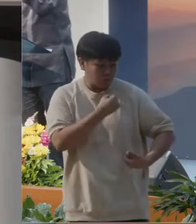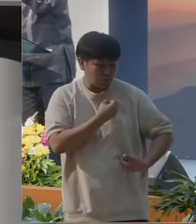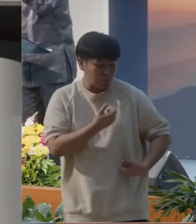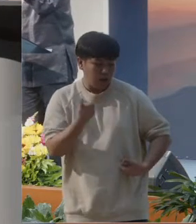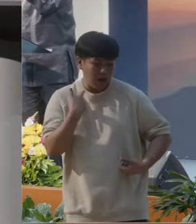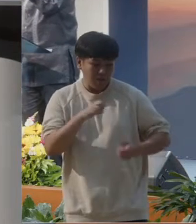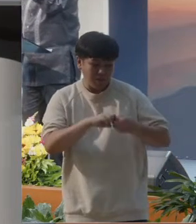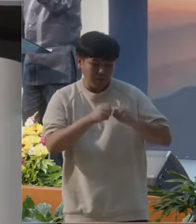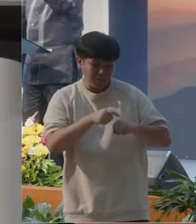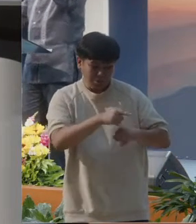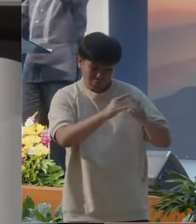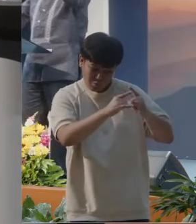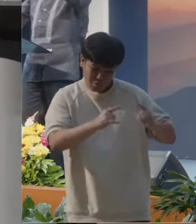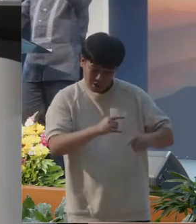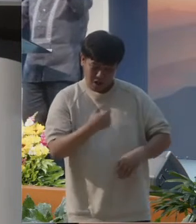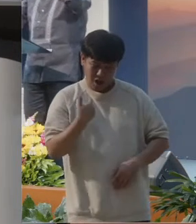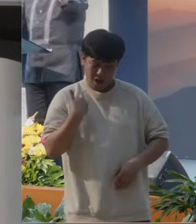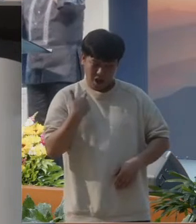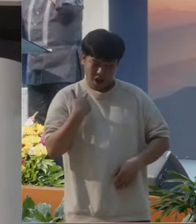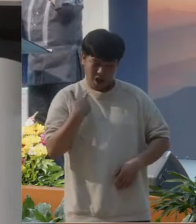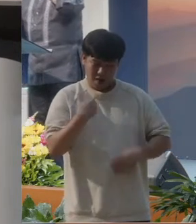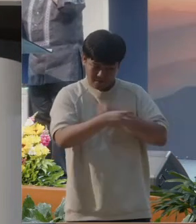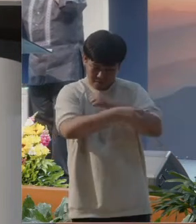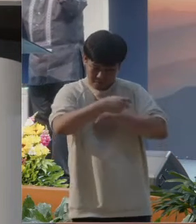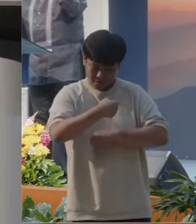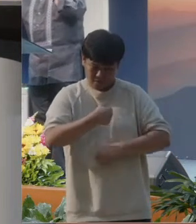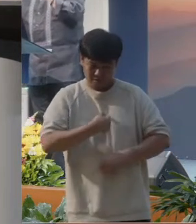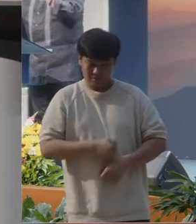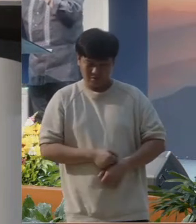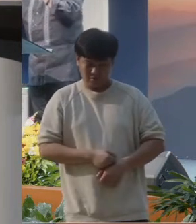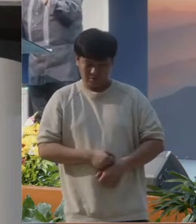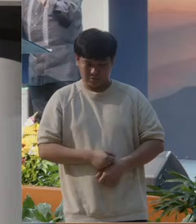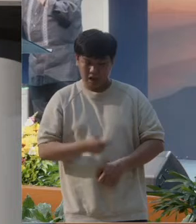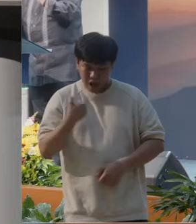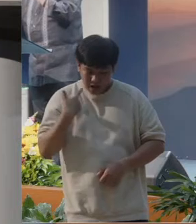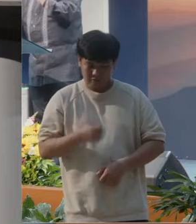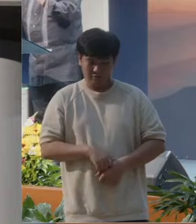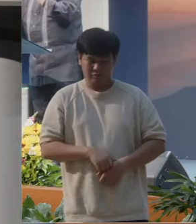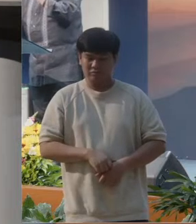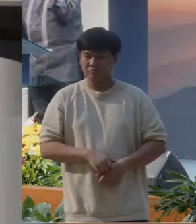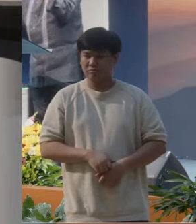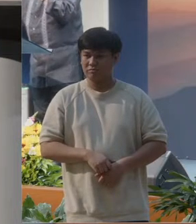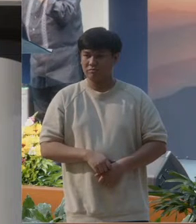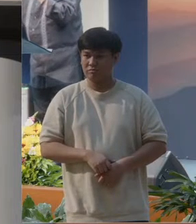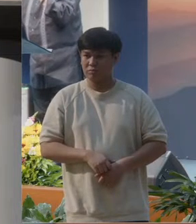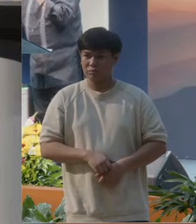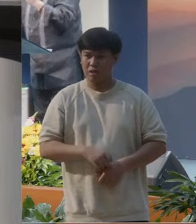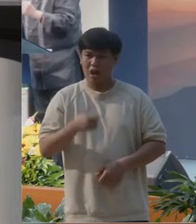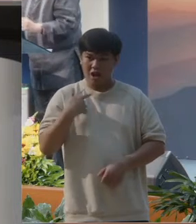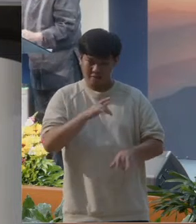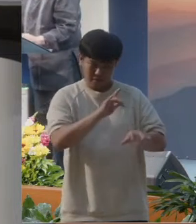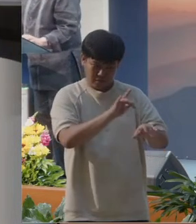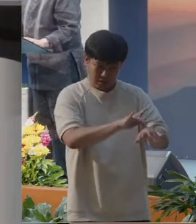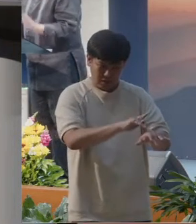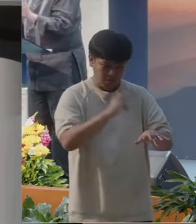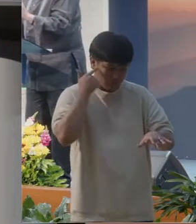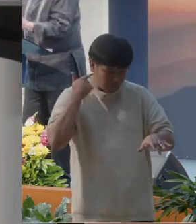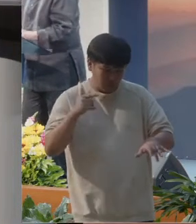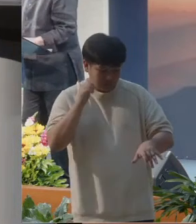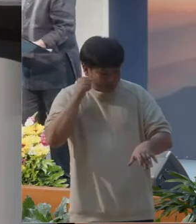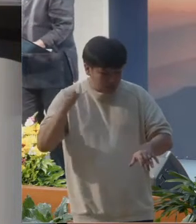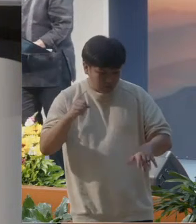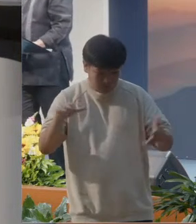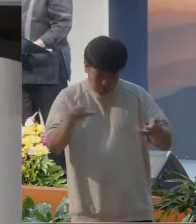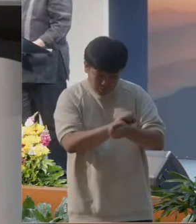loob ng iyong kampo, mayroong gumalaw sa akin na itinalaga sa akin. Ginalaw at kinuha. At